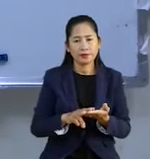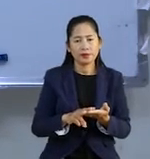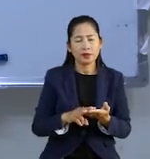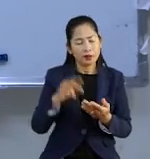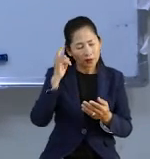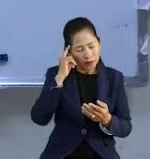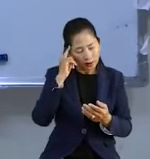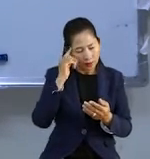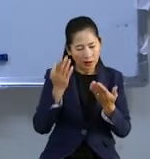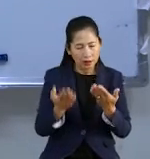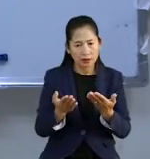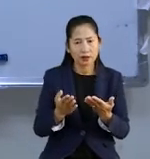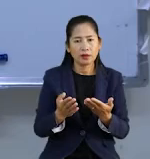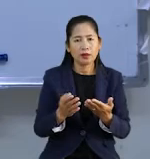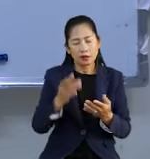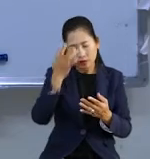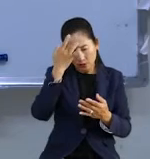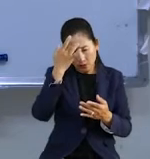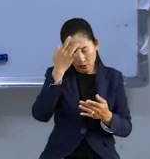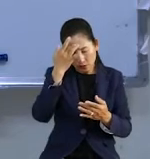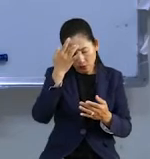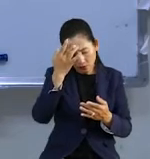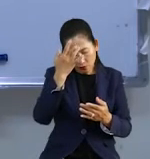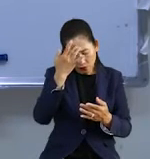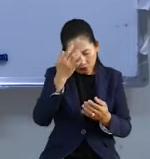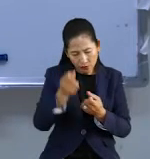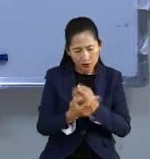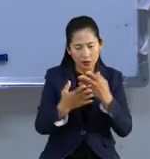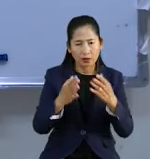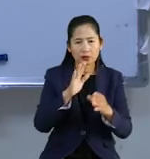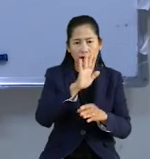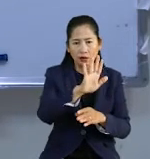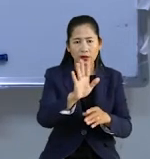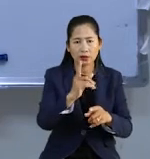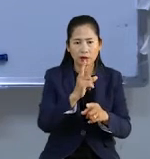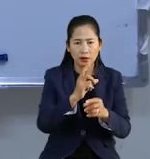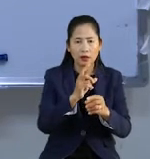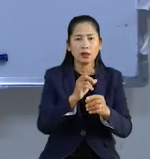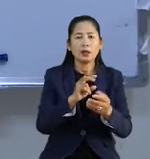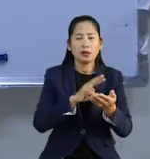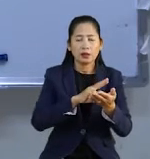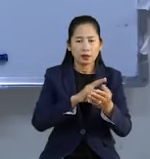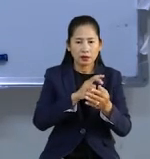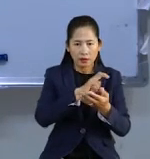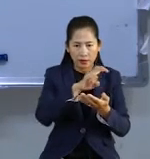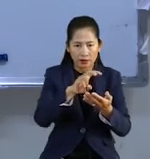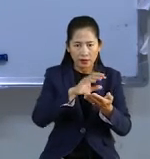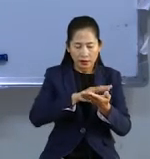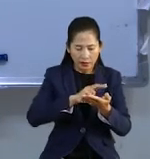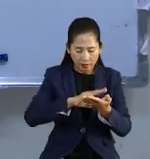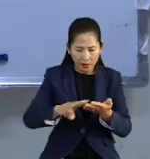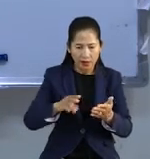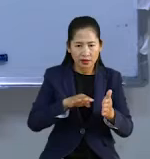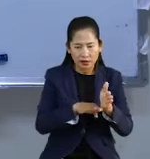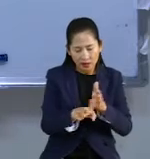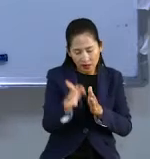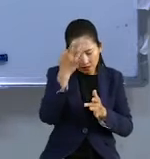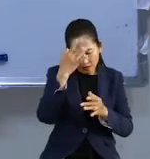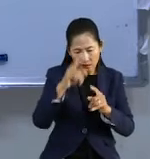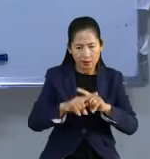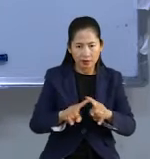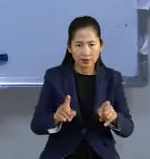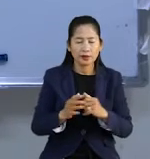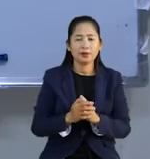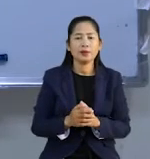ยังดังหายสับทั้งไงนี้ยังมีจุ่มงือนำกัดจานจังก่อนเตะแต่เดาซาหนะไม่ดำใบจีเวียงในจุ่มงือเซ็งเ